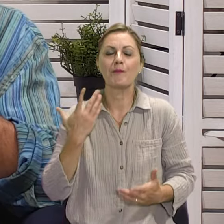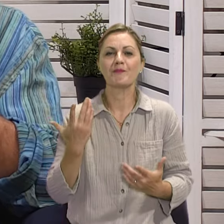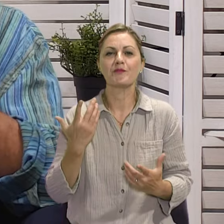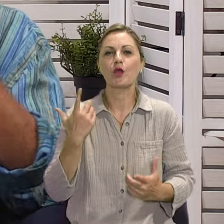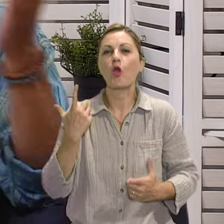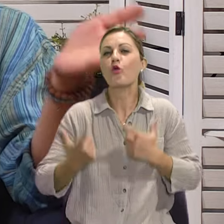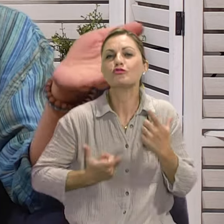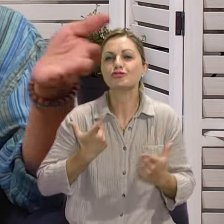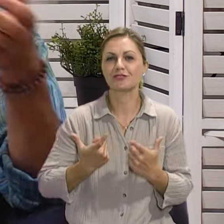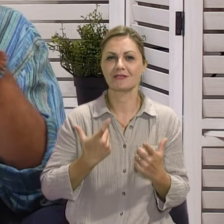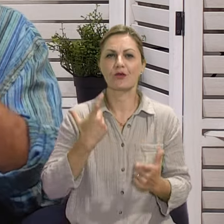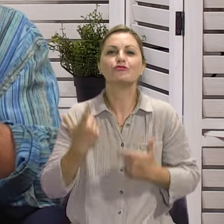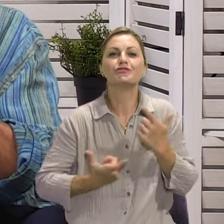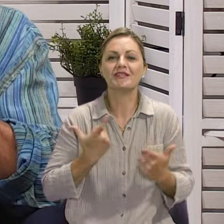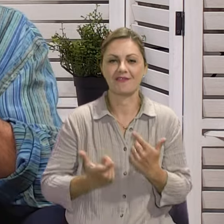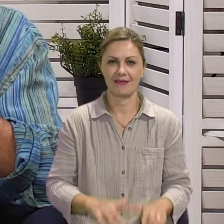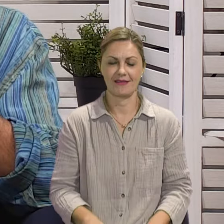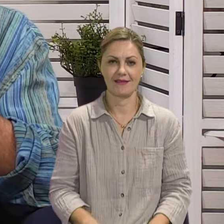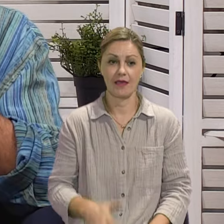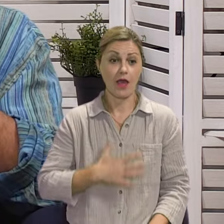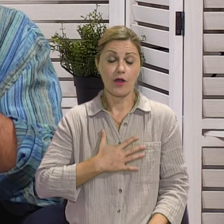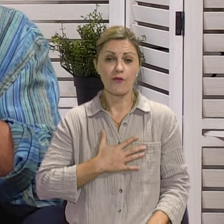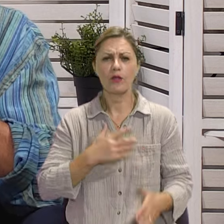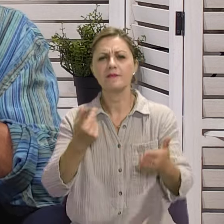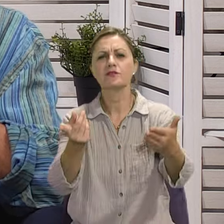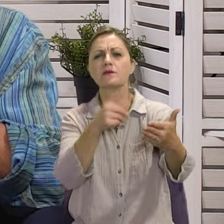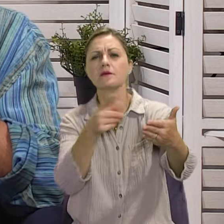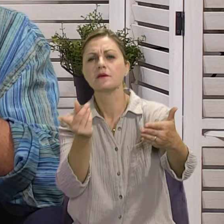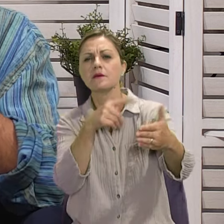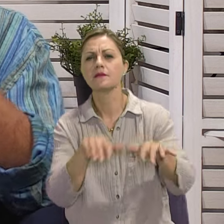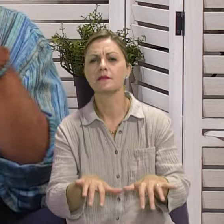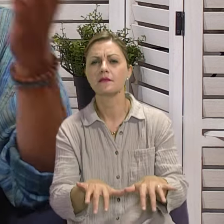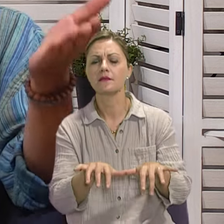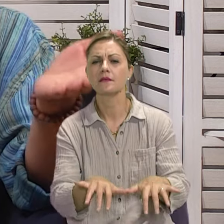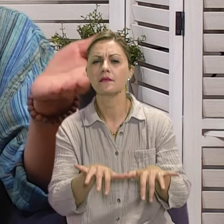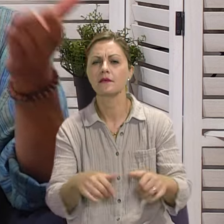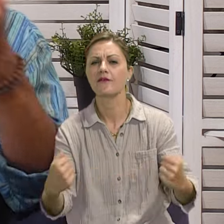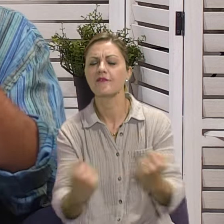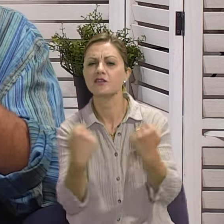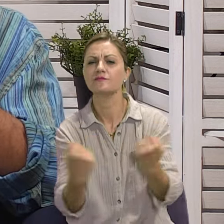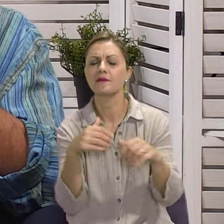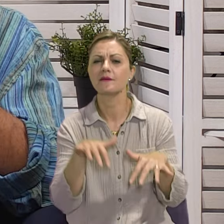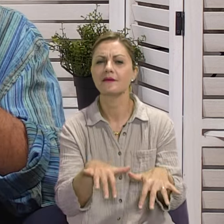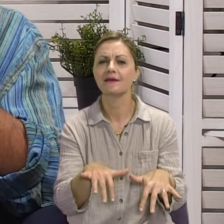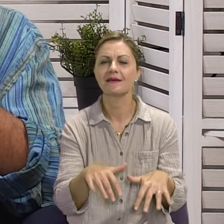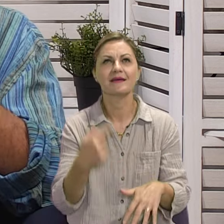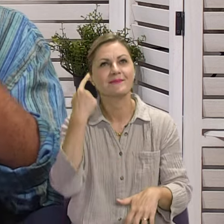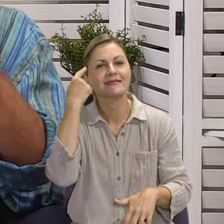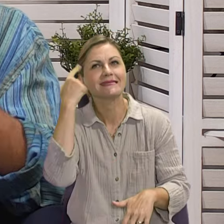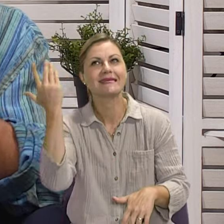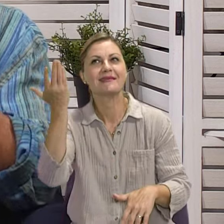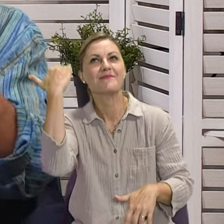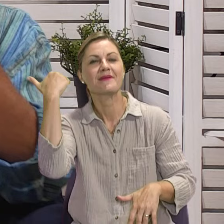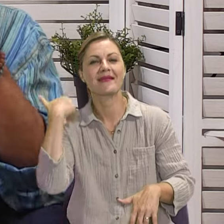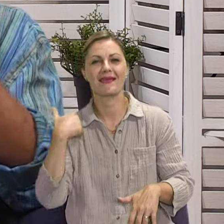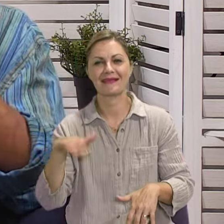stvari, proučiti novu partituru kad dođe vrijeme, prisjetiti se ere, pa